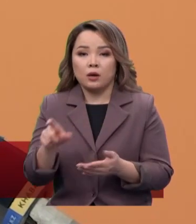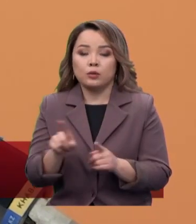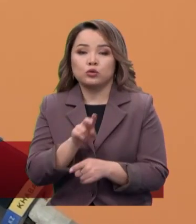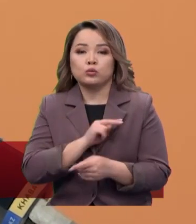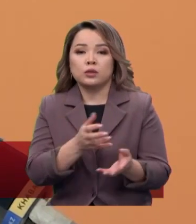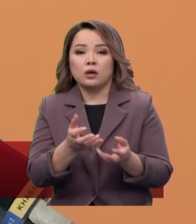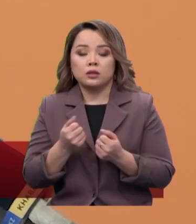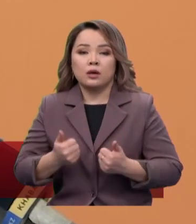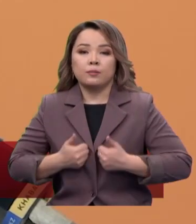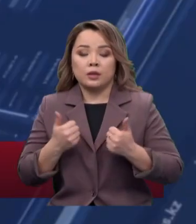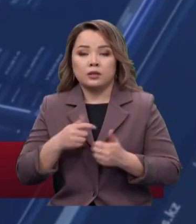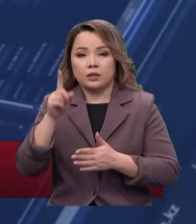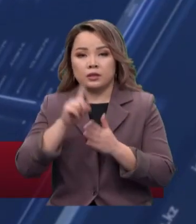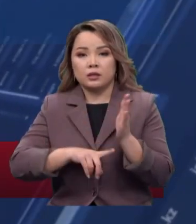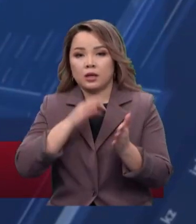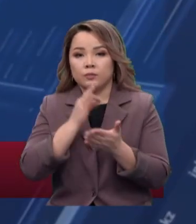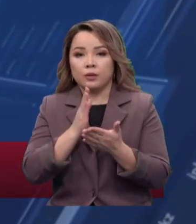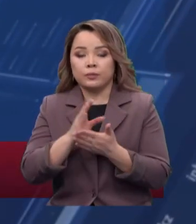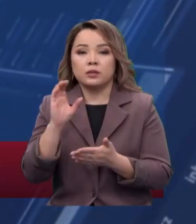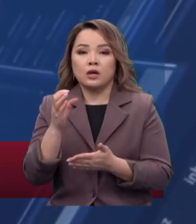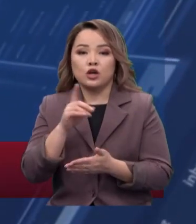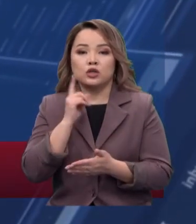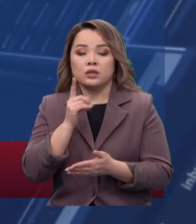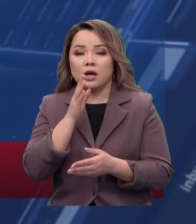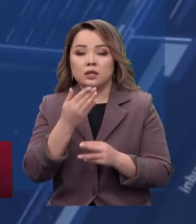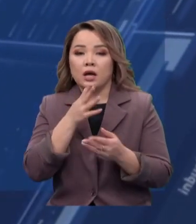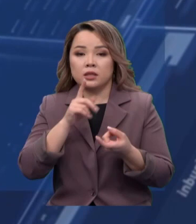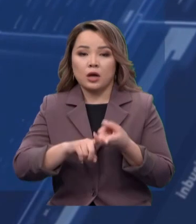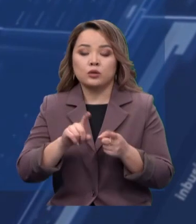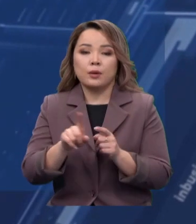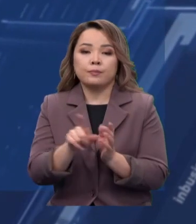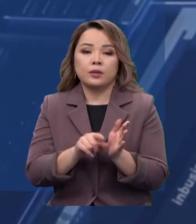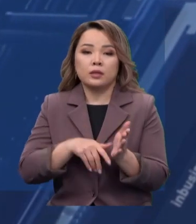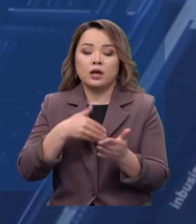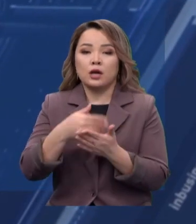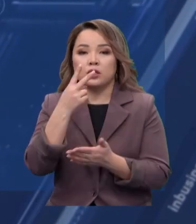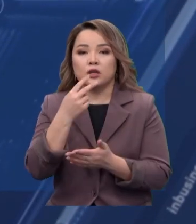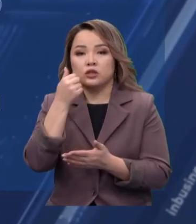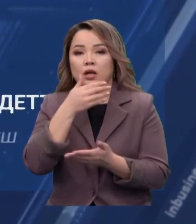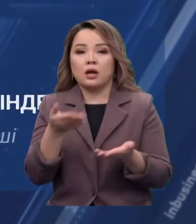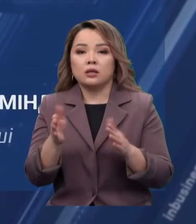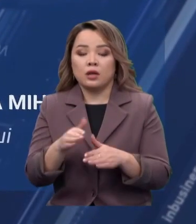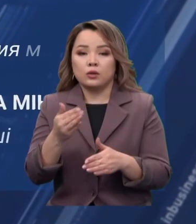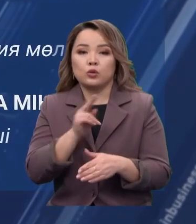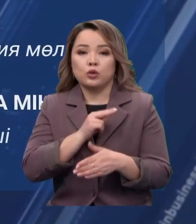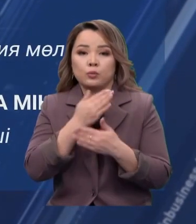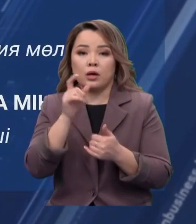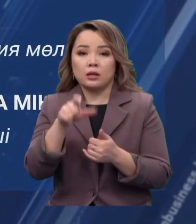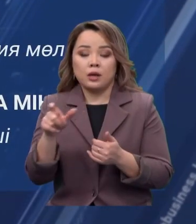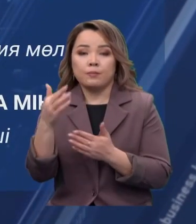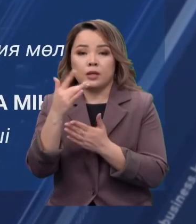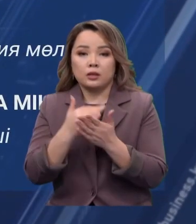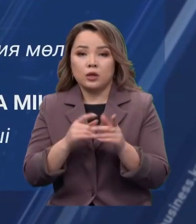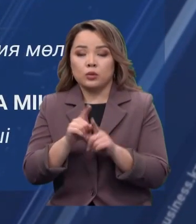қабылдауға ынталандырады деп сенеміз. Күміс жас жобасына зейнетке шығуына 2 жыл қалған ресми жұмыссыздар тізімінде